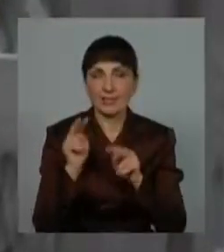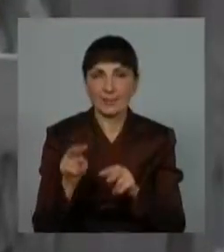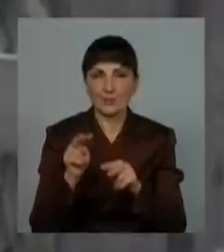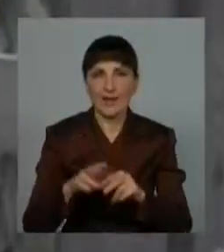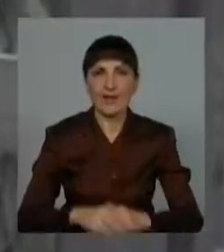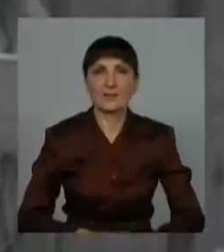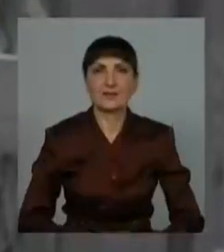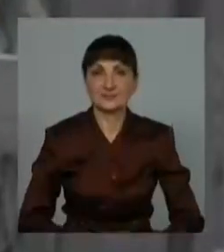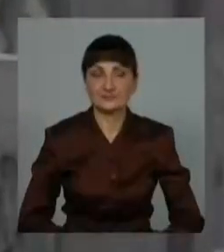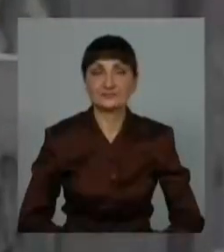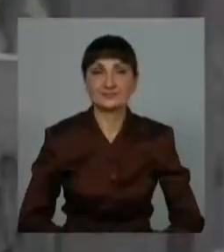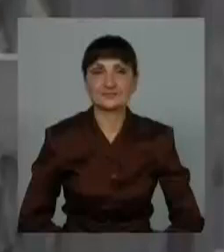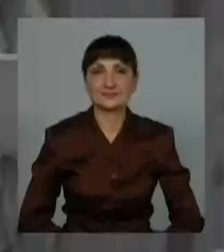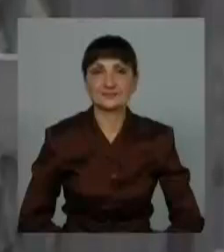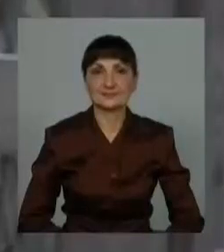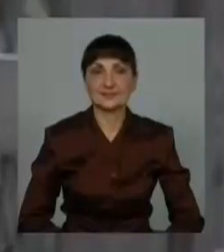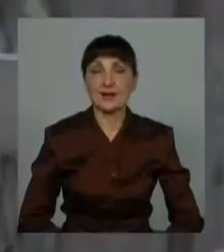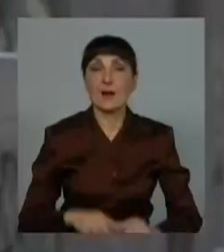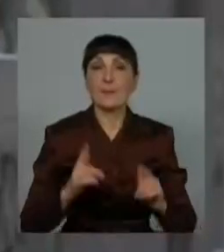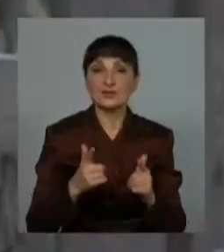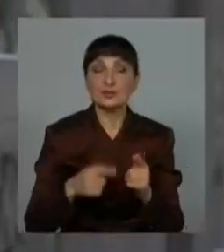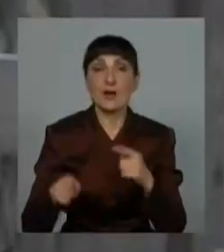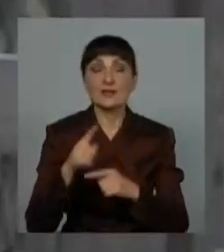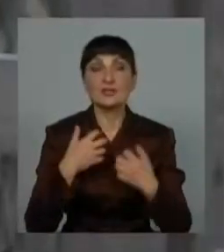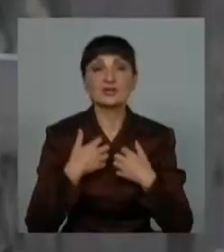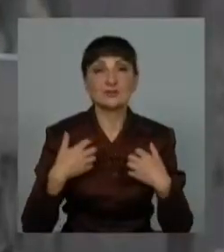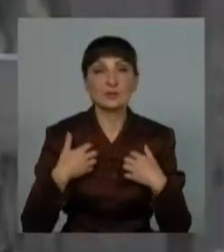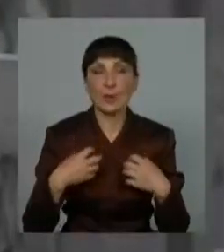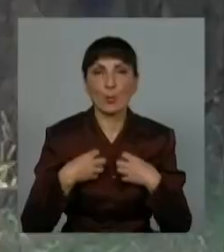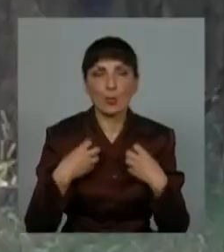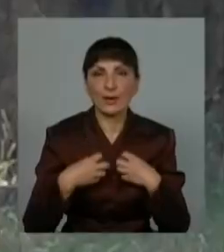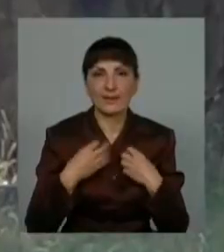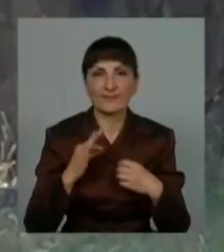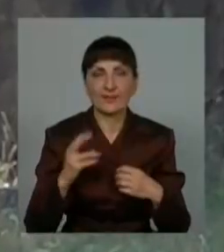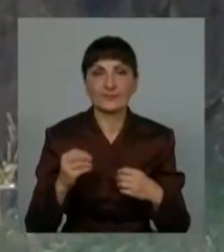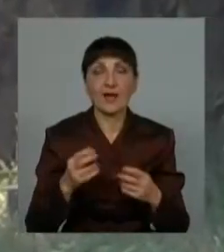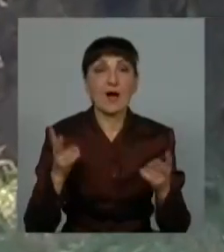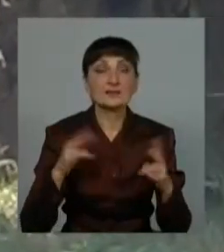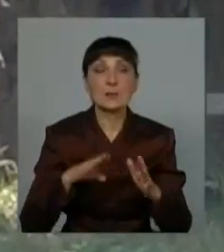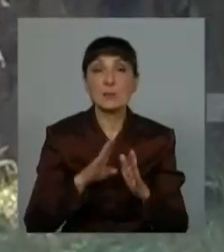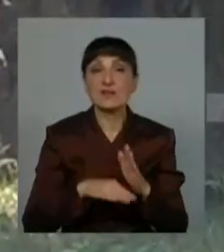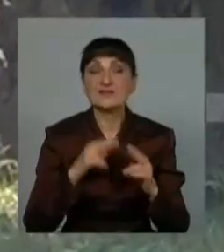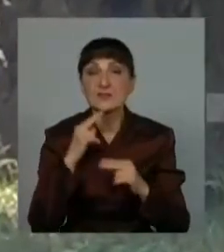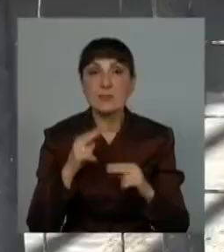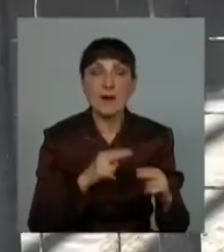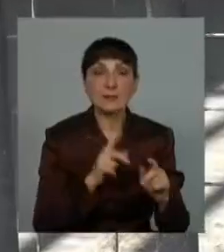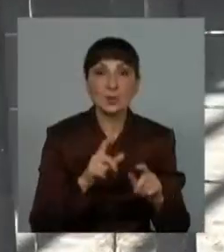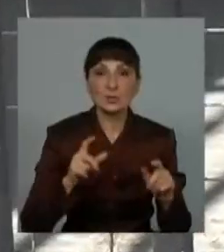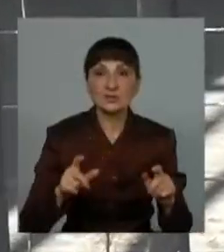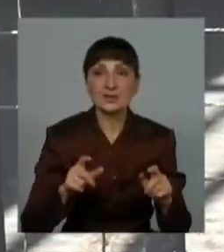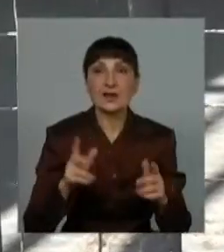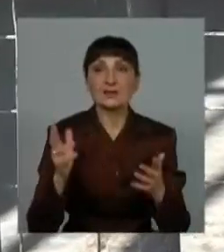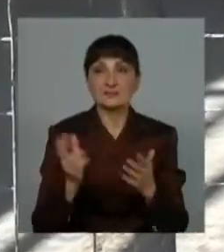наблюдением. Ага. Так как они животные пугливые. Оставшись без постоянного внимания посетителей,